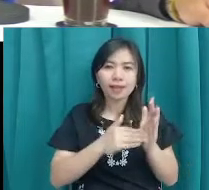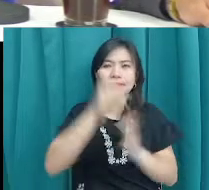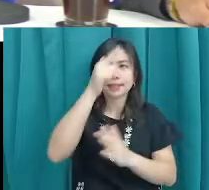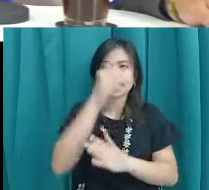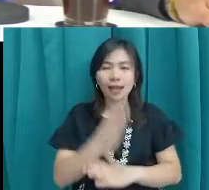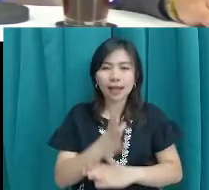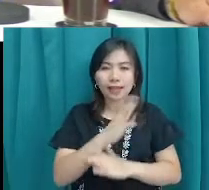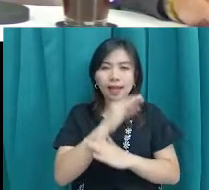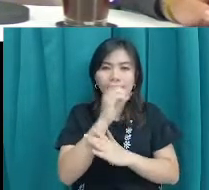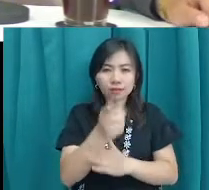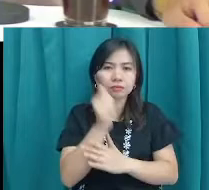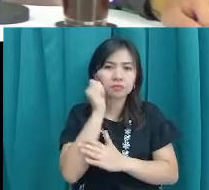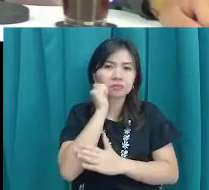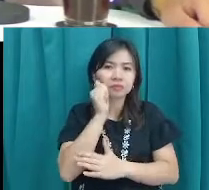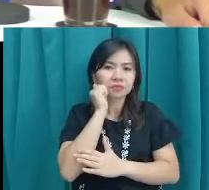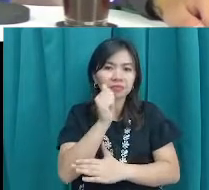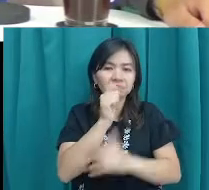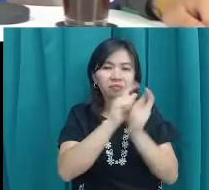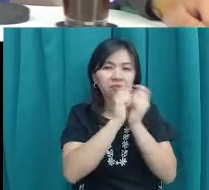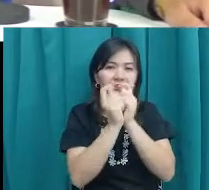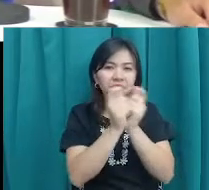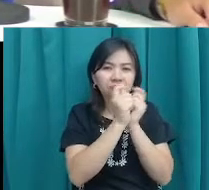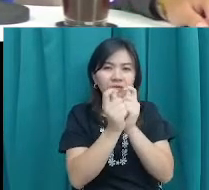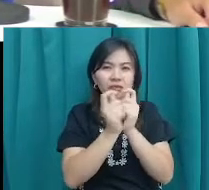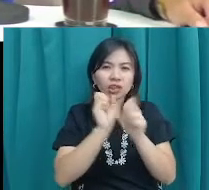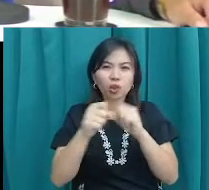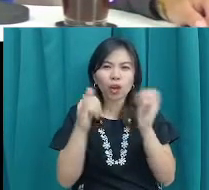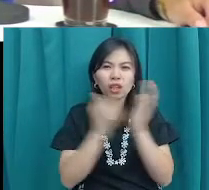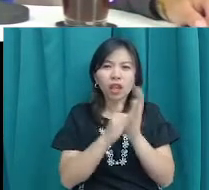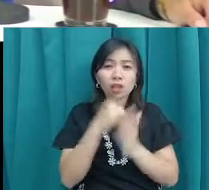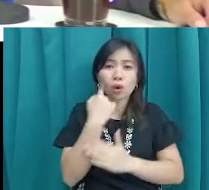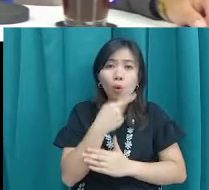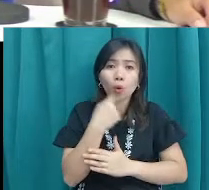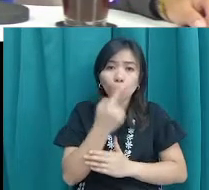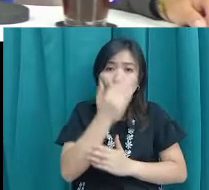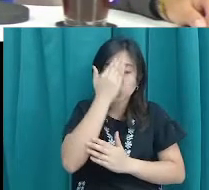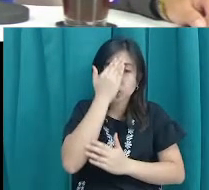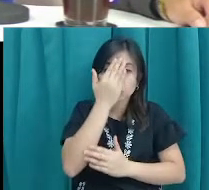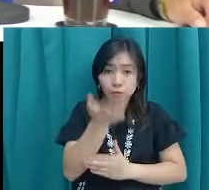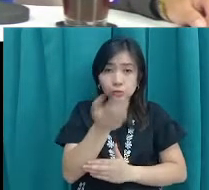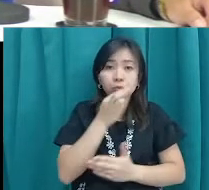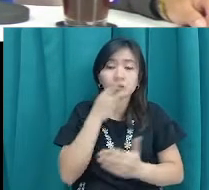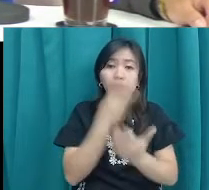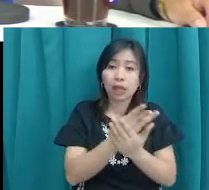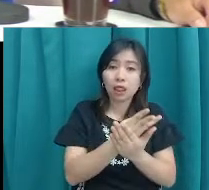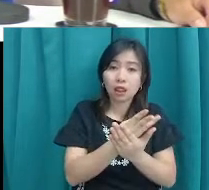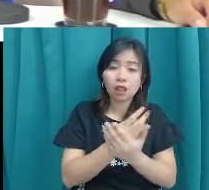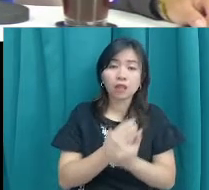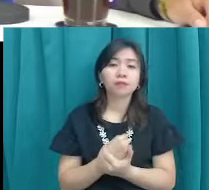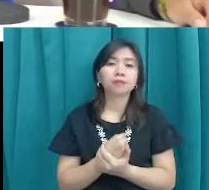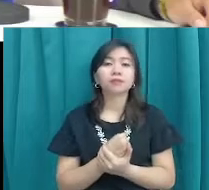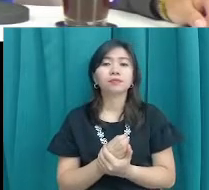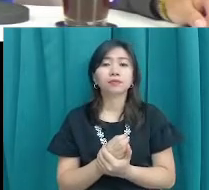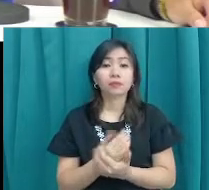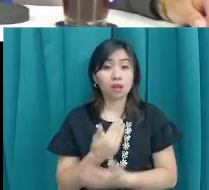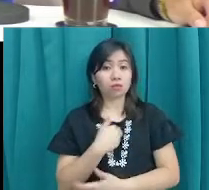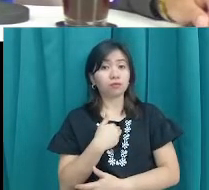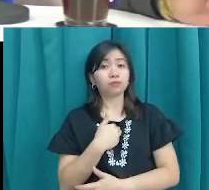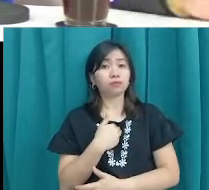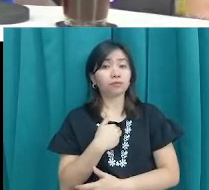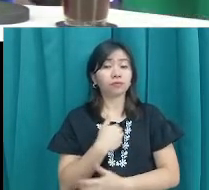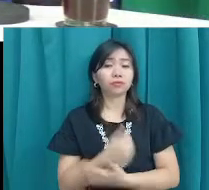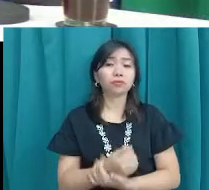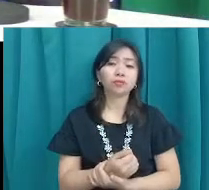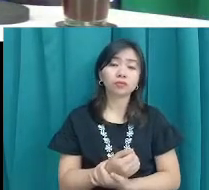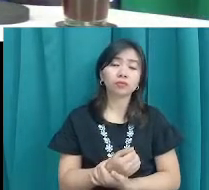kayo. That's right. Kaya nga talagang nakakaalam sa'yo. At pati ako, halimbawa ako, sa atin ang dito sa studio, listen, sabi ko to sa full-time